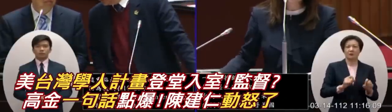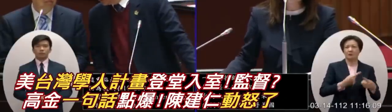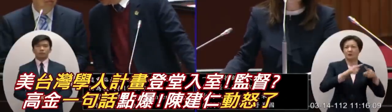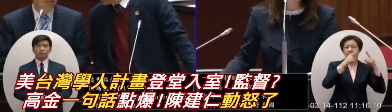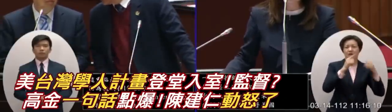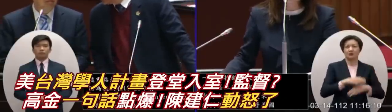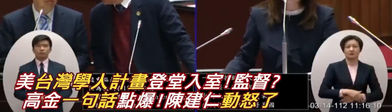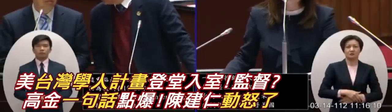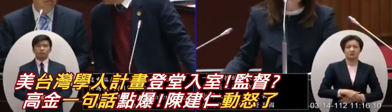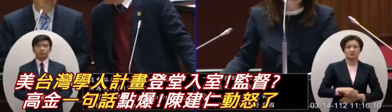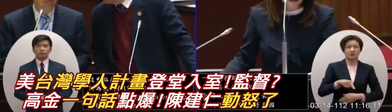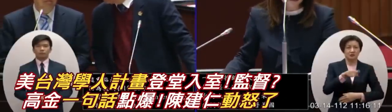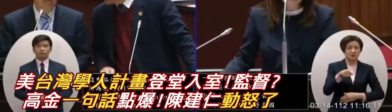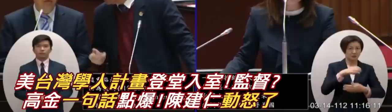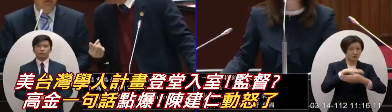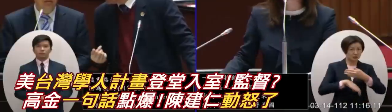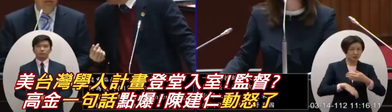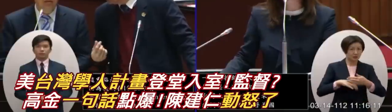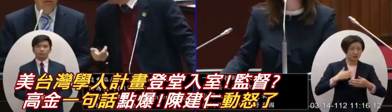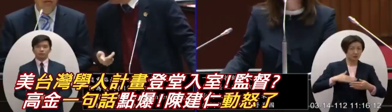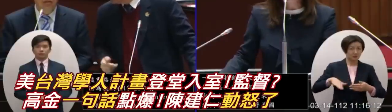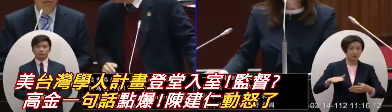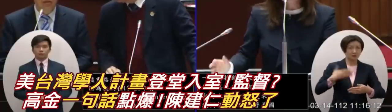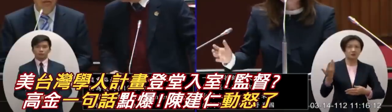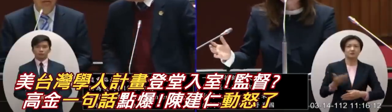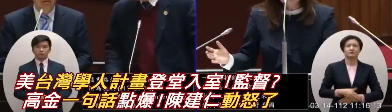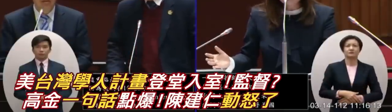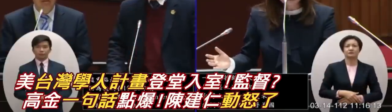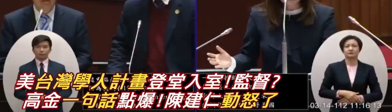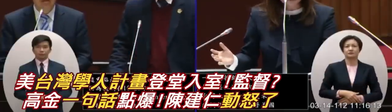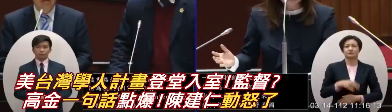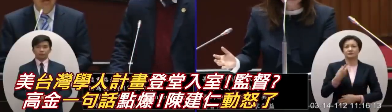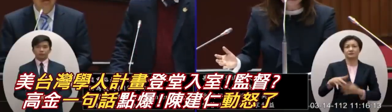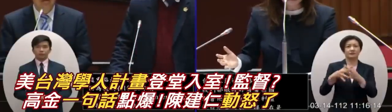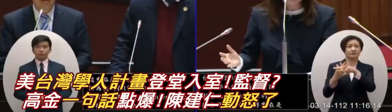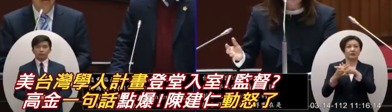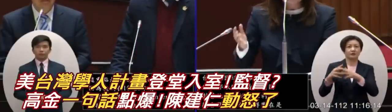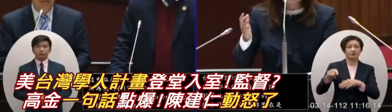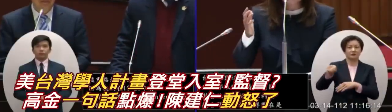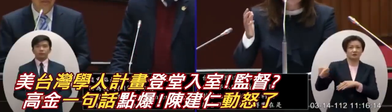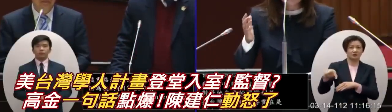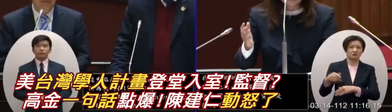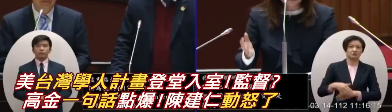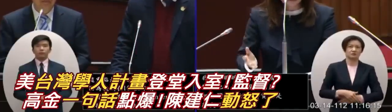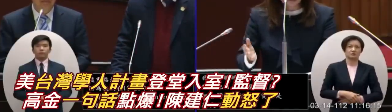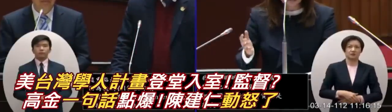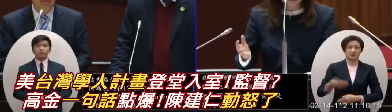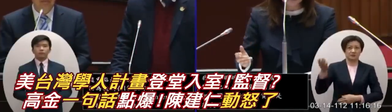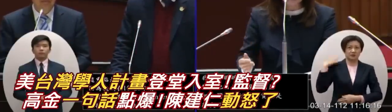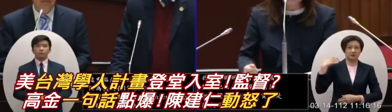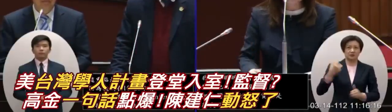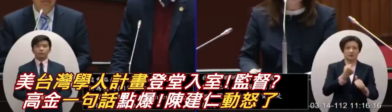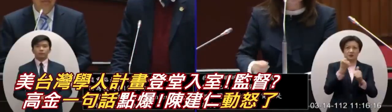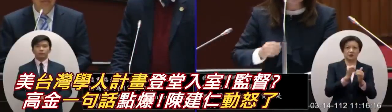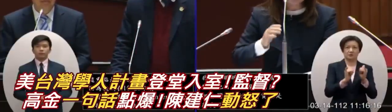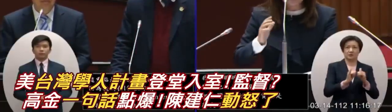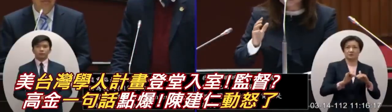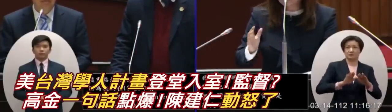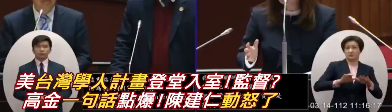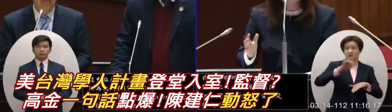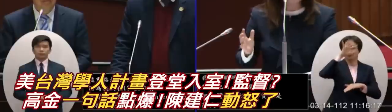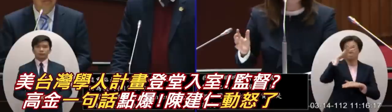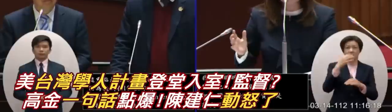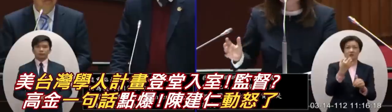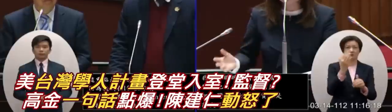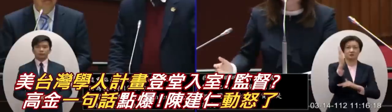难道心里面没有数吗？大家是很有数的。我们看一下美国他之前怎么样来掌控民进党政府，做了